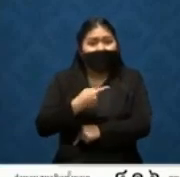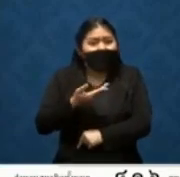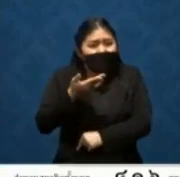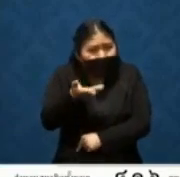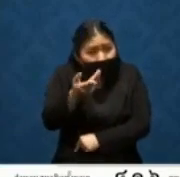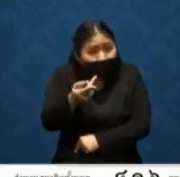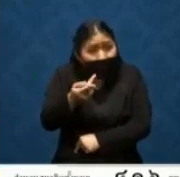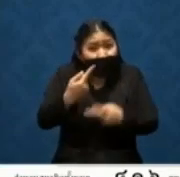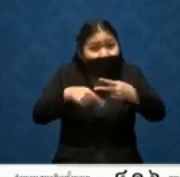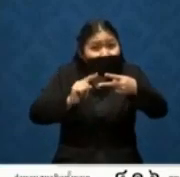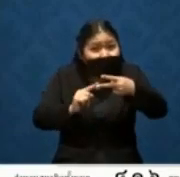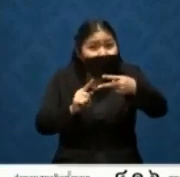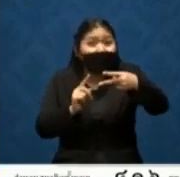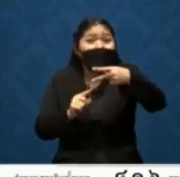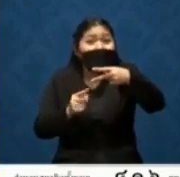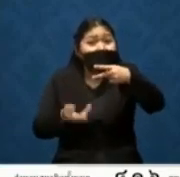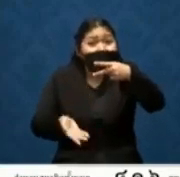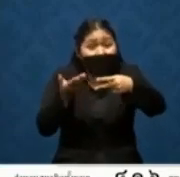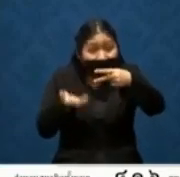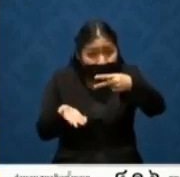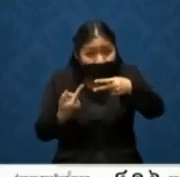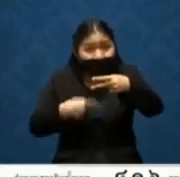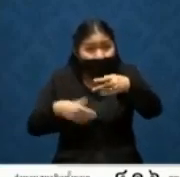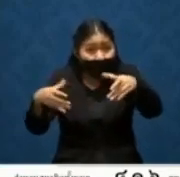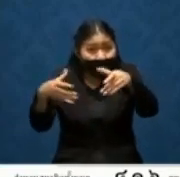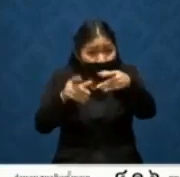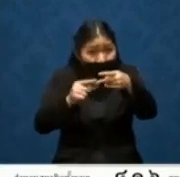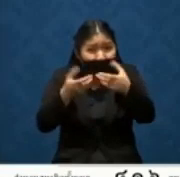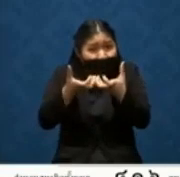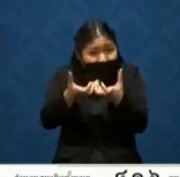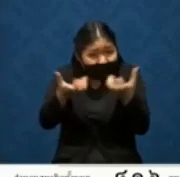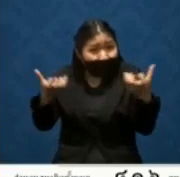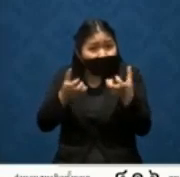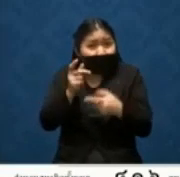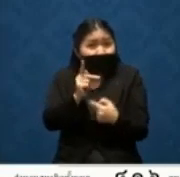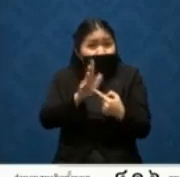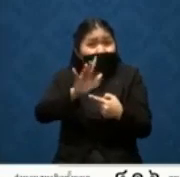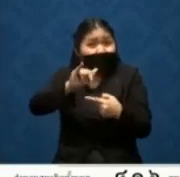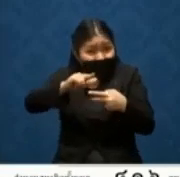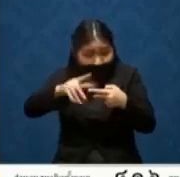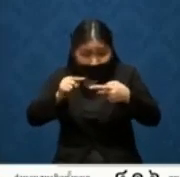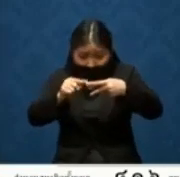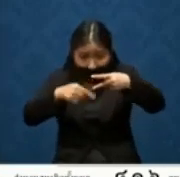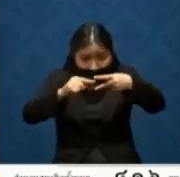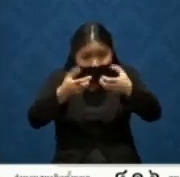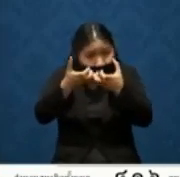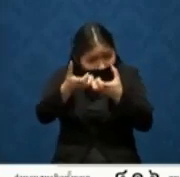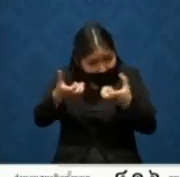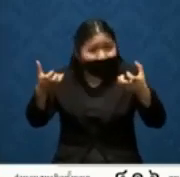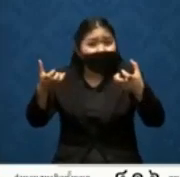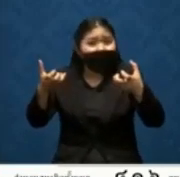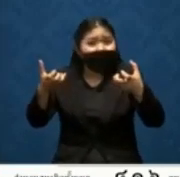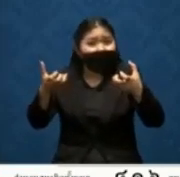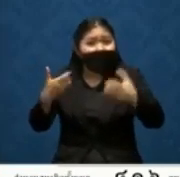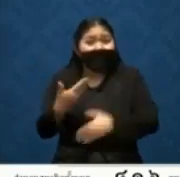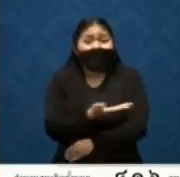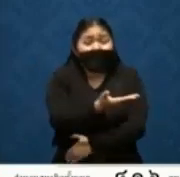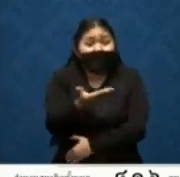กัญชงมั่งหรือมาของพี่น้องกรมชาติพันฑ์แยกออกจากกัญชานะครับที่